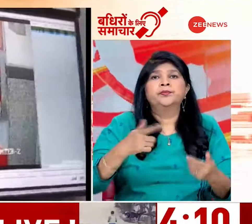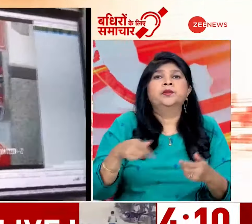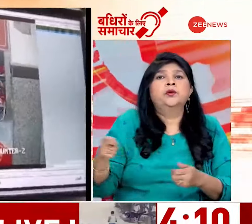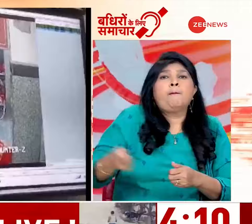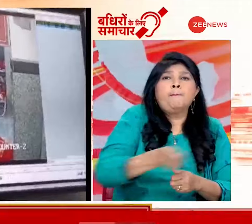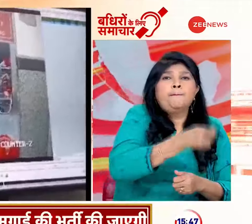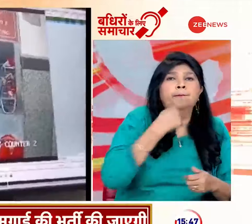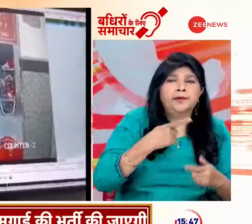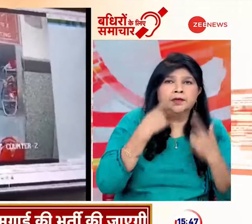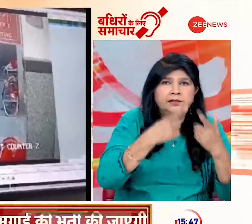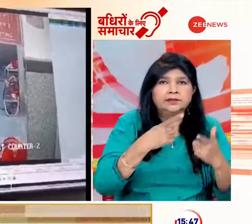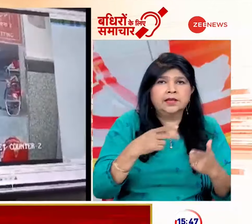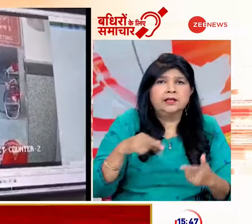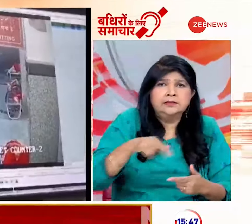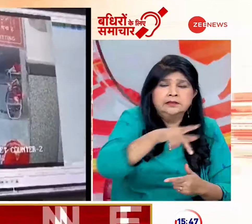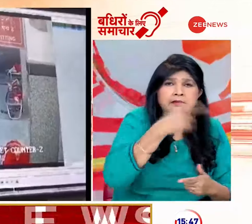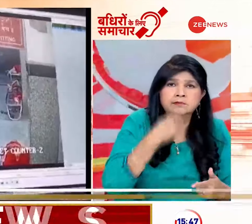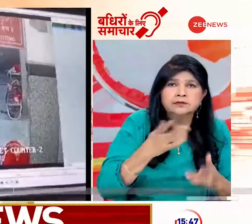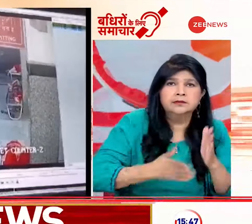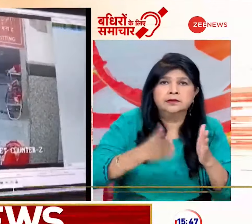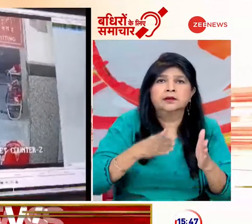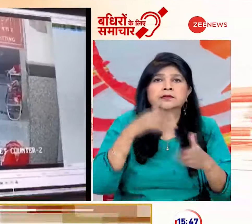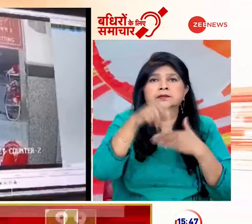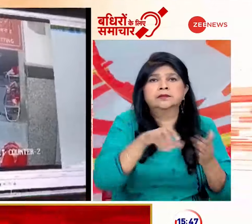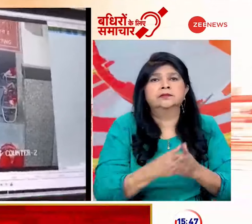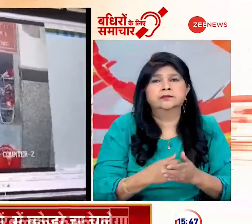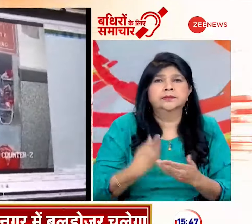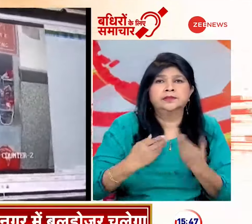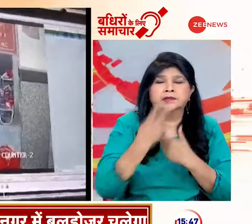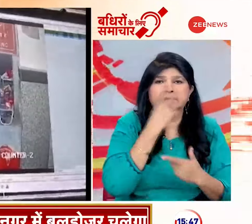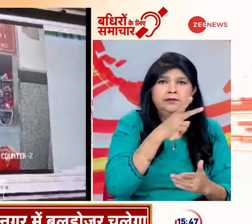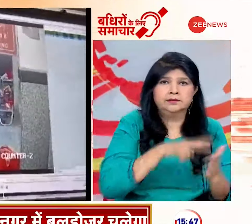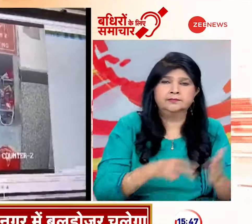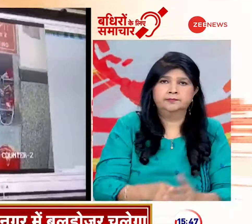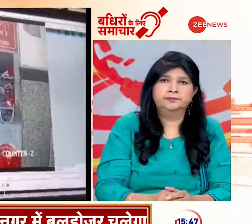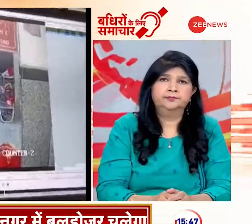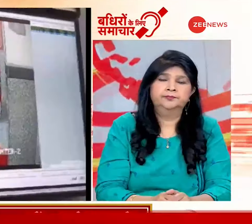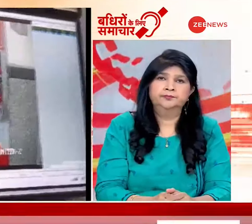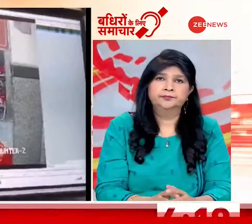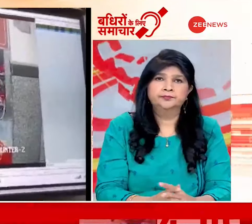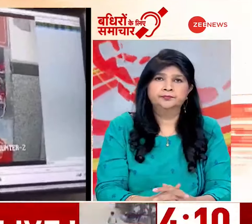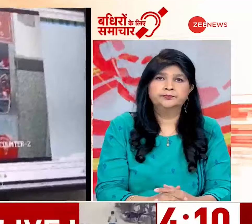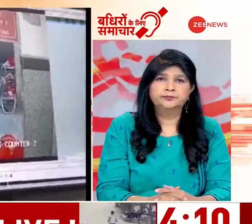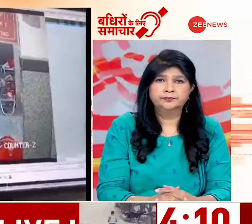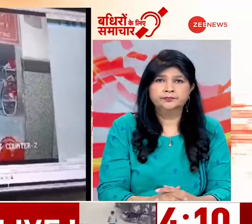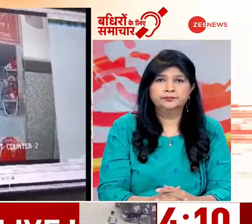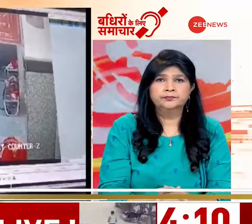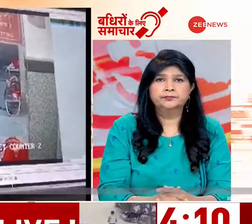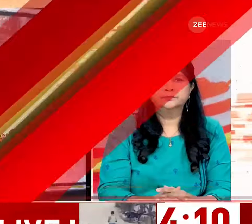सीसीटीवी में अन्नू ट्रॉली बैग के साथ तेज कदमों से रेलवे स्टेशन पर जाती नजर आ रही है।